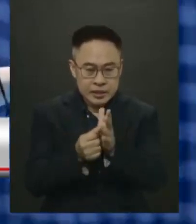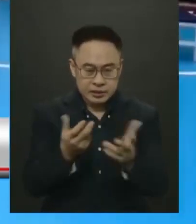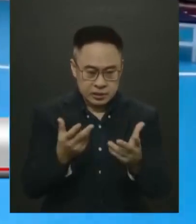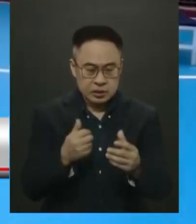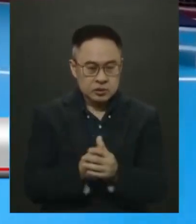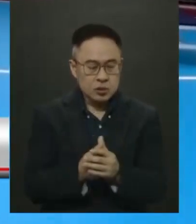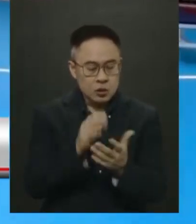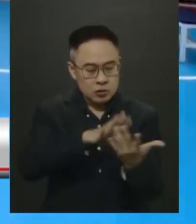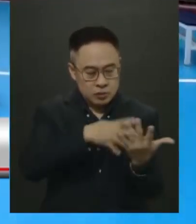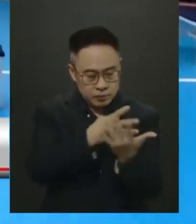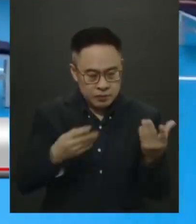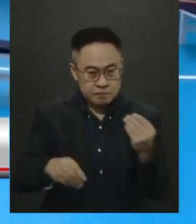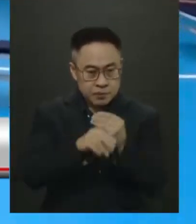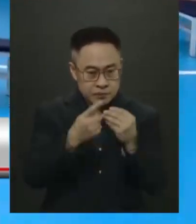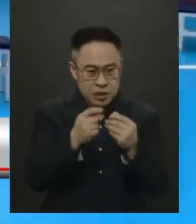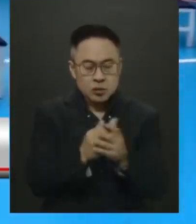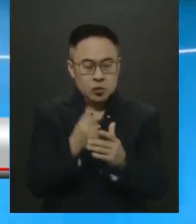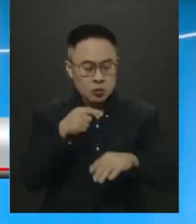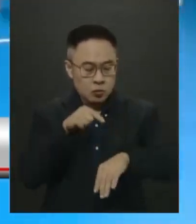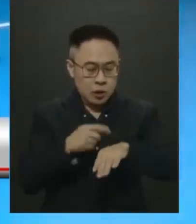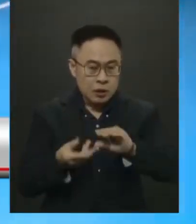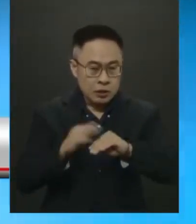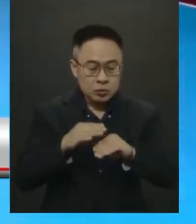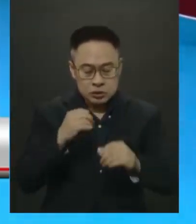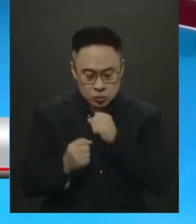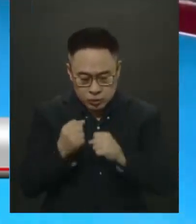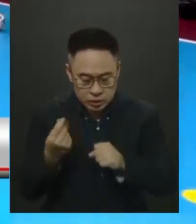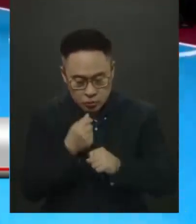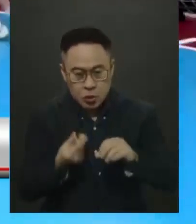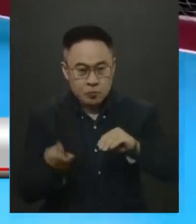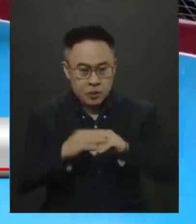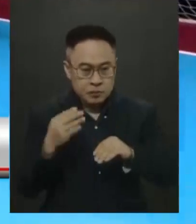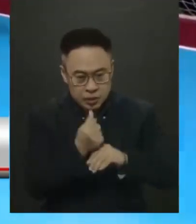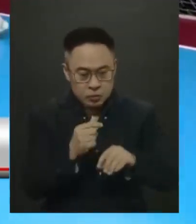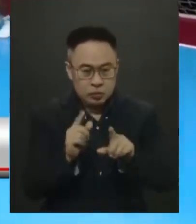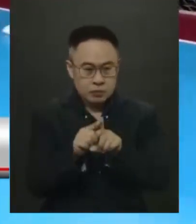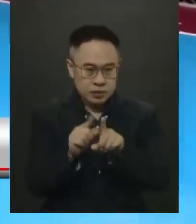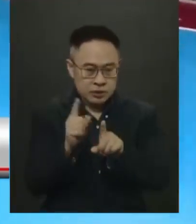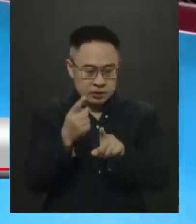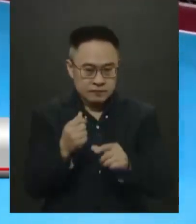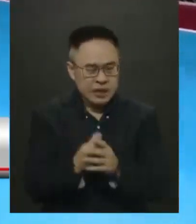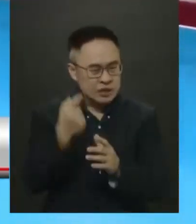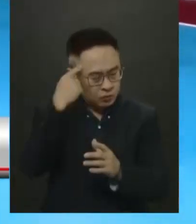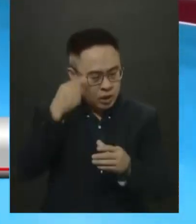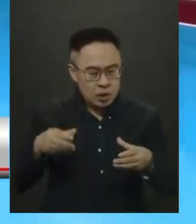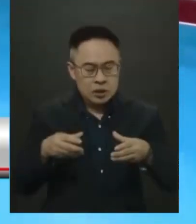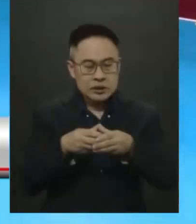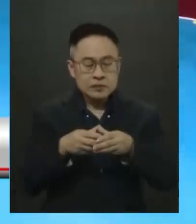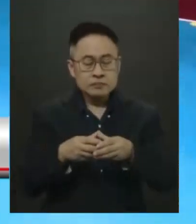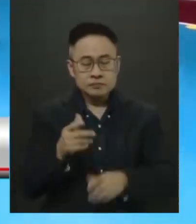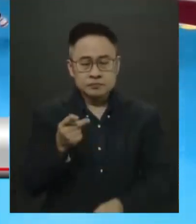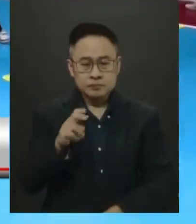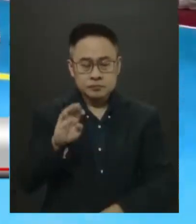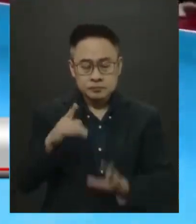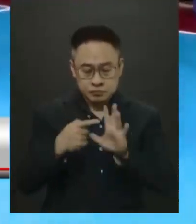ลี่ยนวิธีการเล่นต้องเล่นให้เร็วมากขึ้นเพราะว่าคิวบาเองก็คงไม่อยากจะแพ้เราเขาก็ต้องขึ้นมาเพซซิ่งในแดนบนเหมือนกันนะครับ